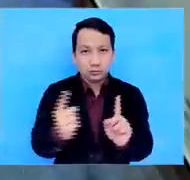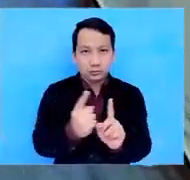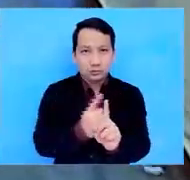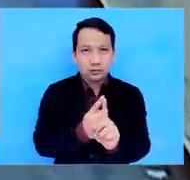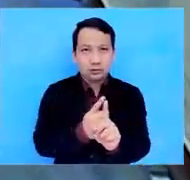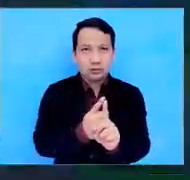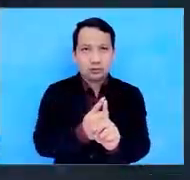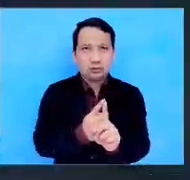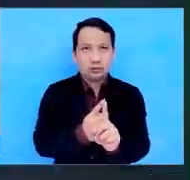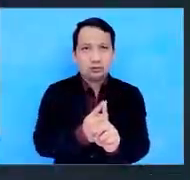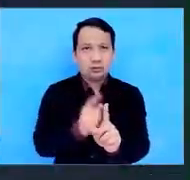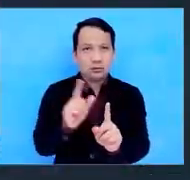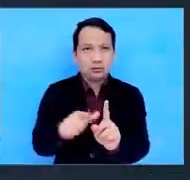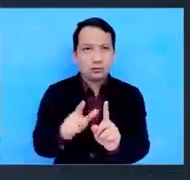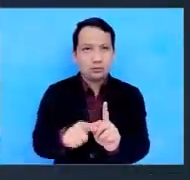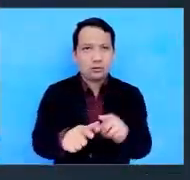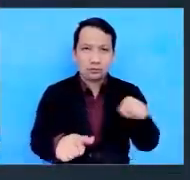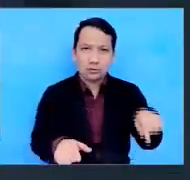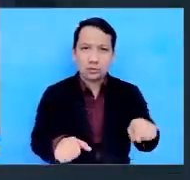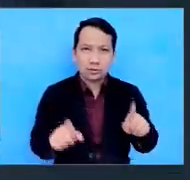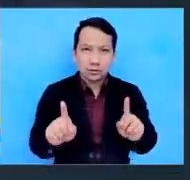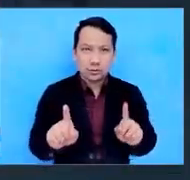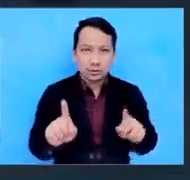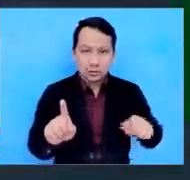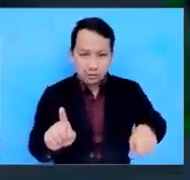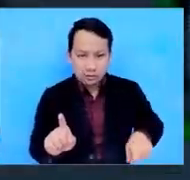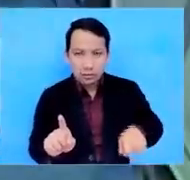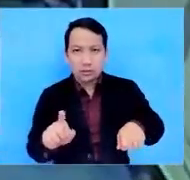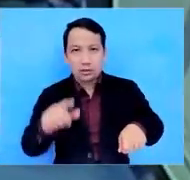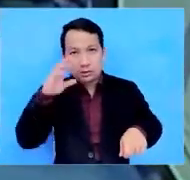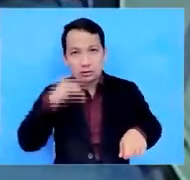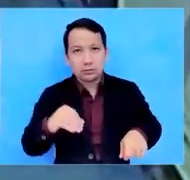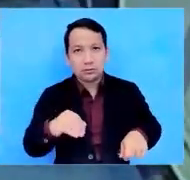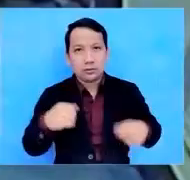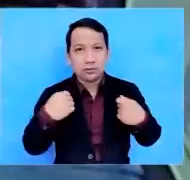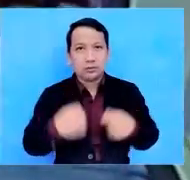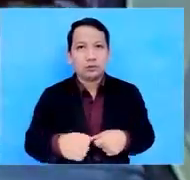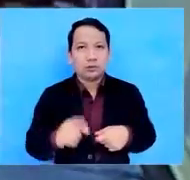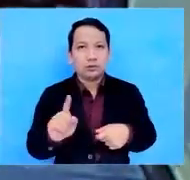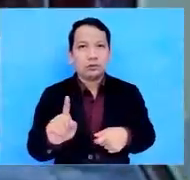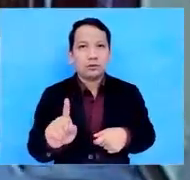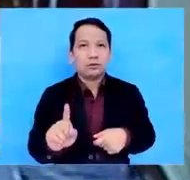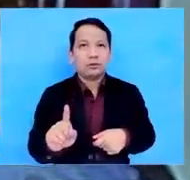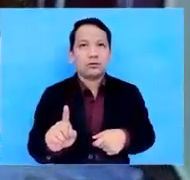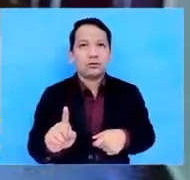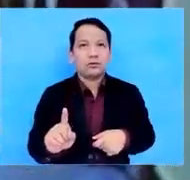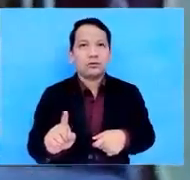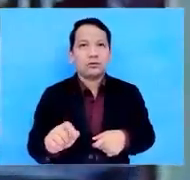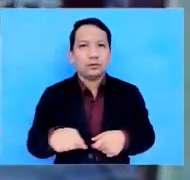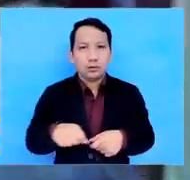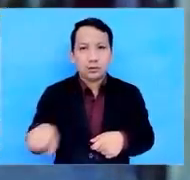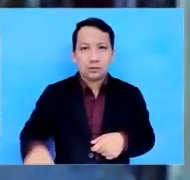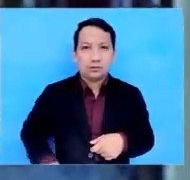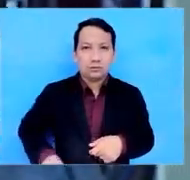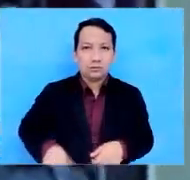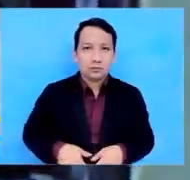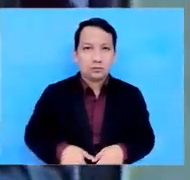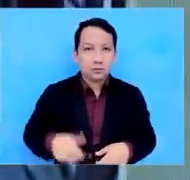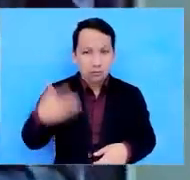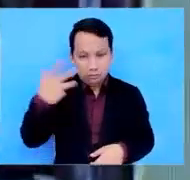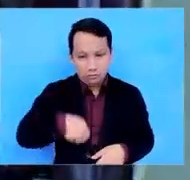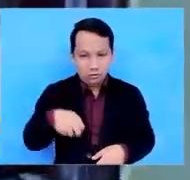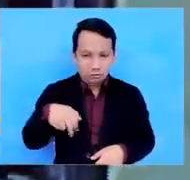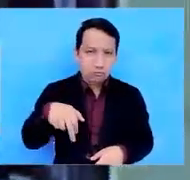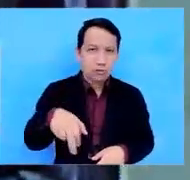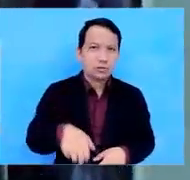Ilang sandali pa, makikita muli ang lalaking nakaitim na jacket. Mapapansing wala na siyang tungkod at maayos na ang